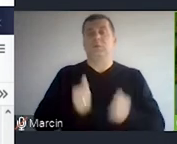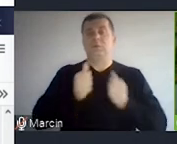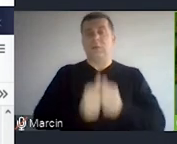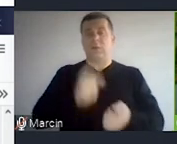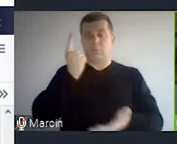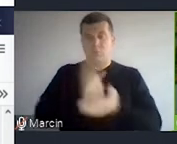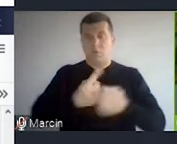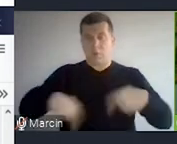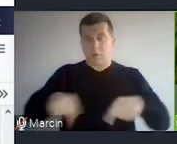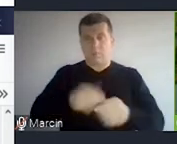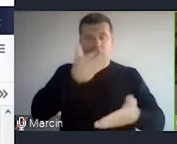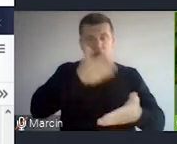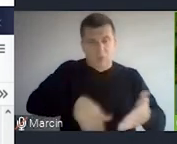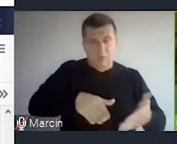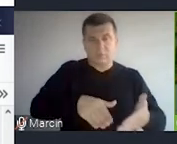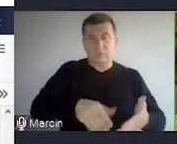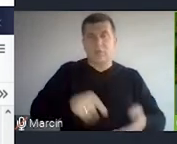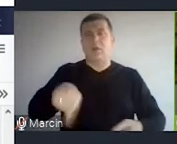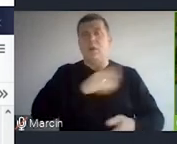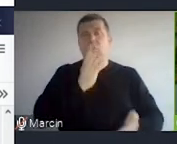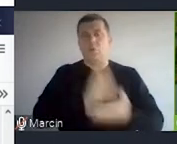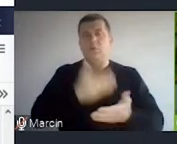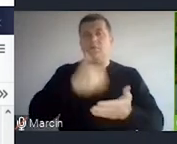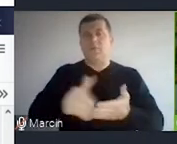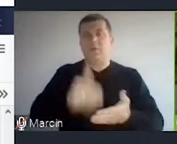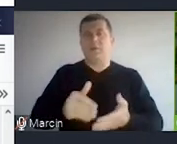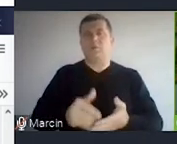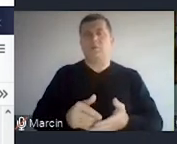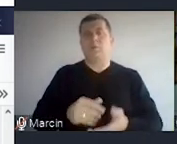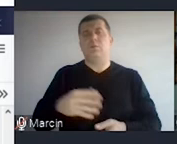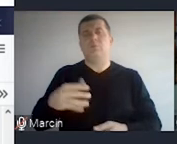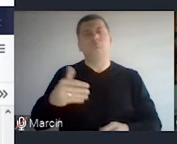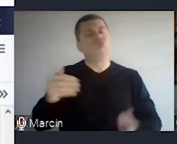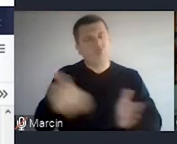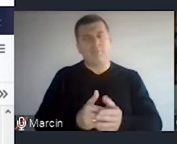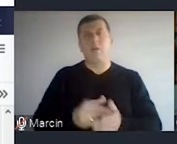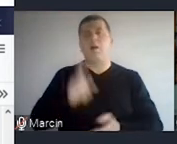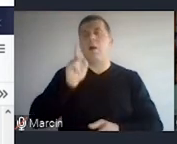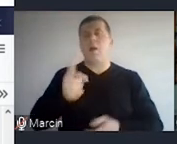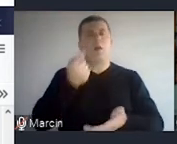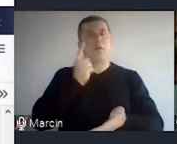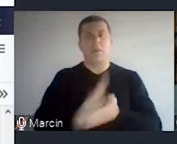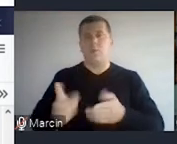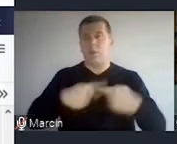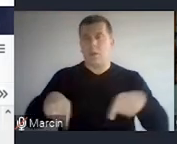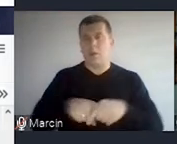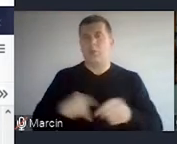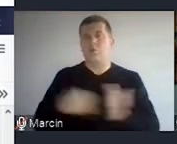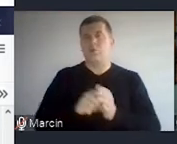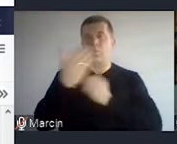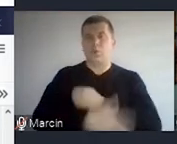zostały zrealizowane w części i poniesiono wydatki, które ponieść było trzeba, ale nie udało się ich zrealizować do